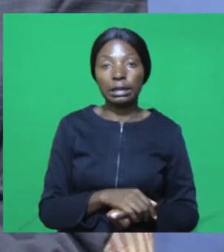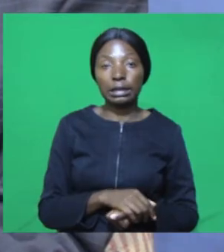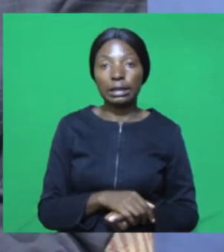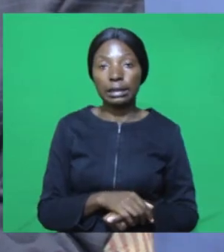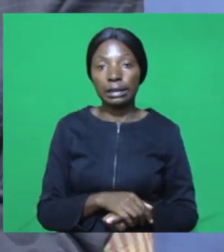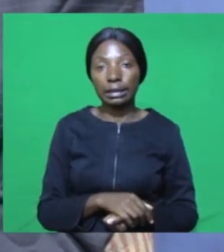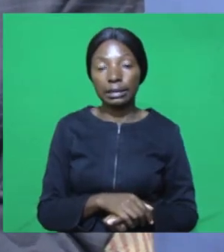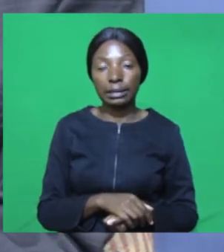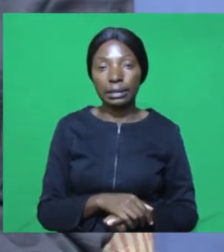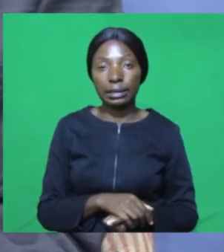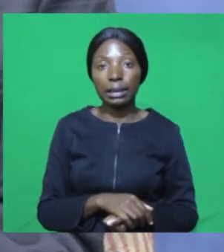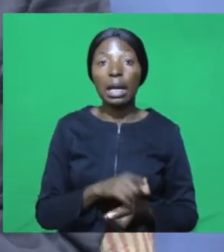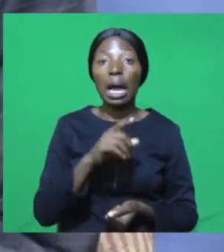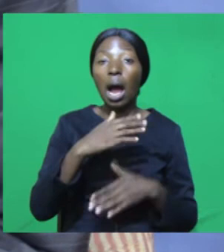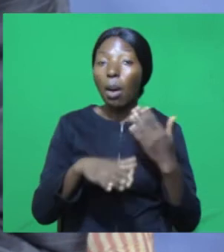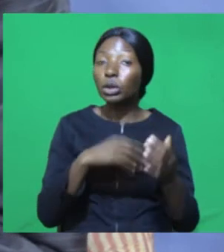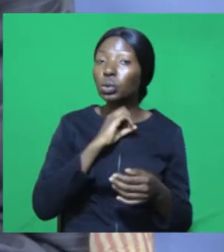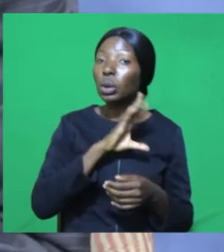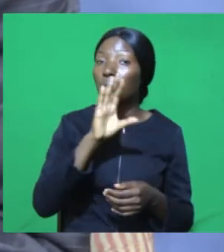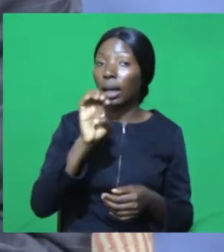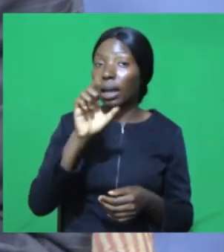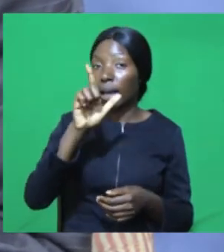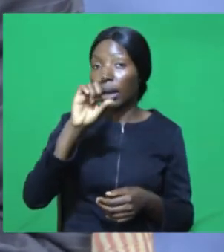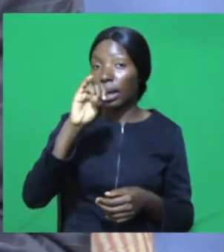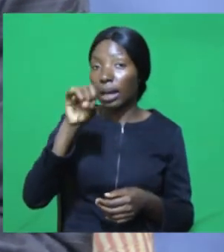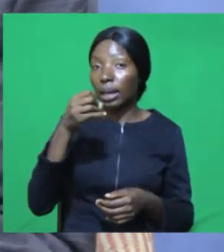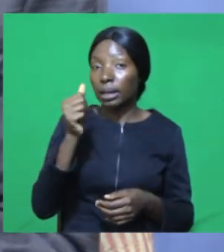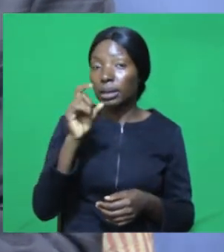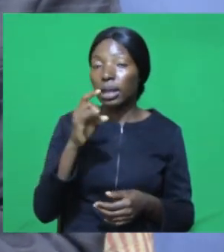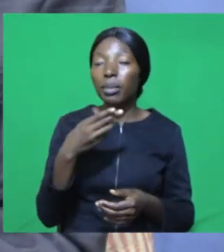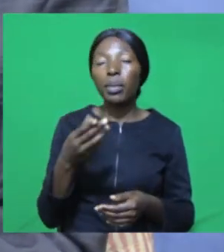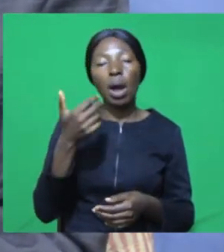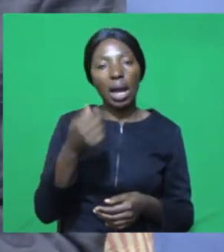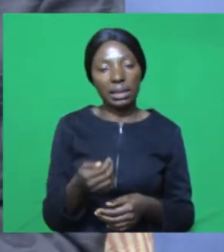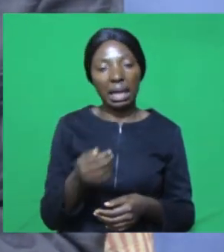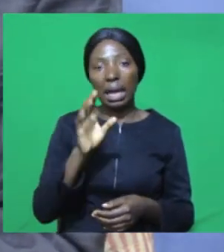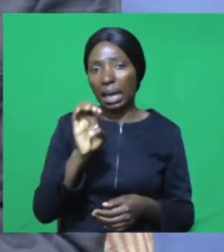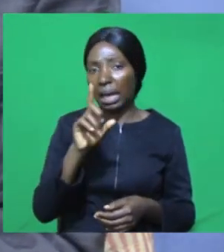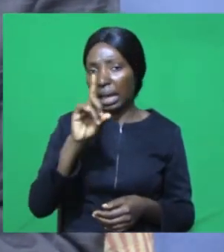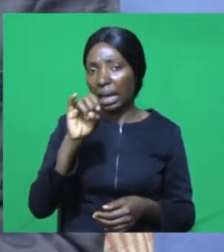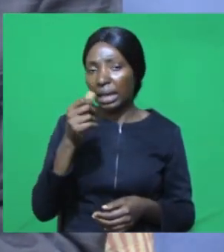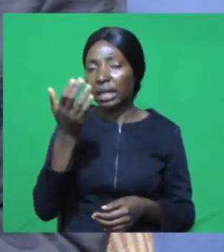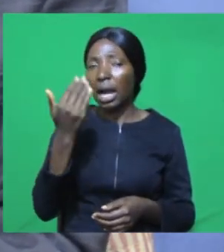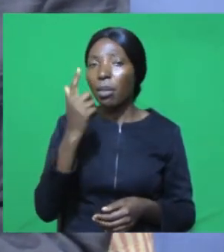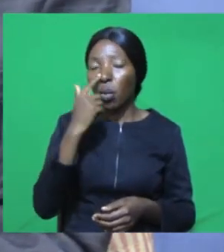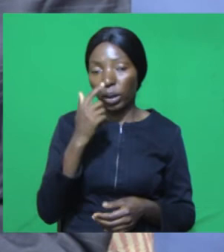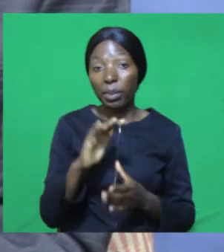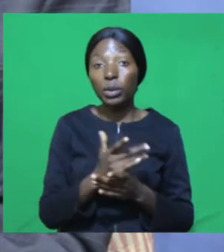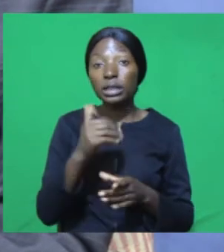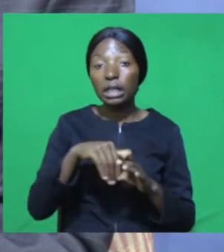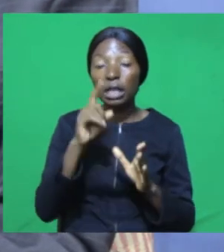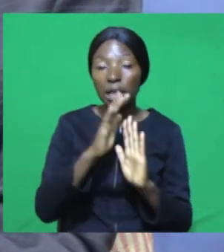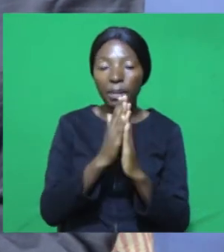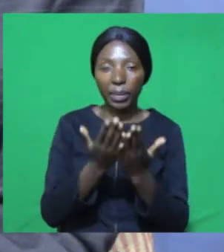pastor mabva maita zvakanaka. Nyaya Eria ndakamboibvunzwa nevateereri vachiti nhai Eria achauya rii. Verenga Mateo Bible